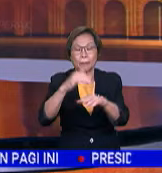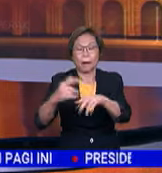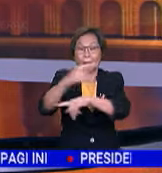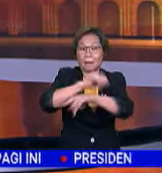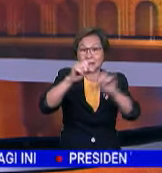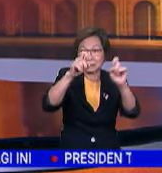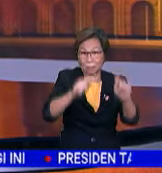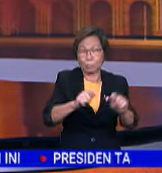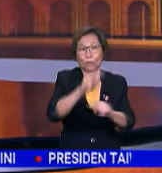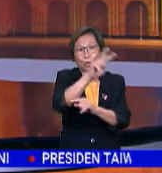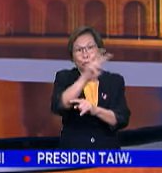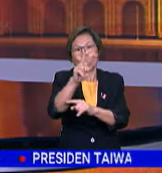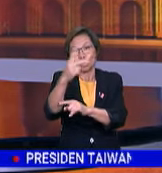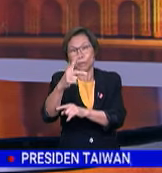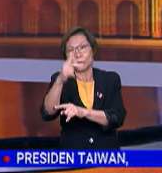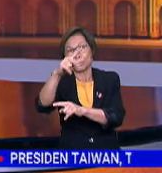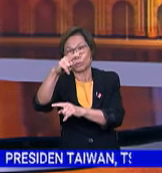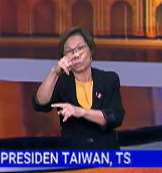Sabtu dengan